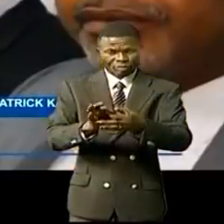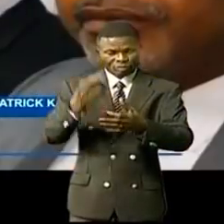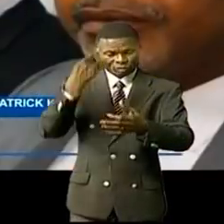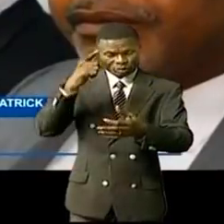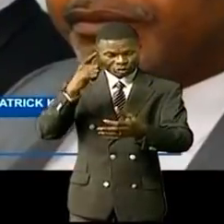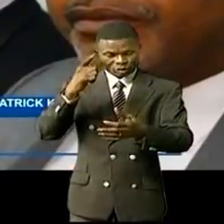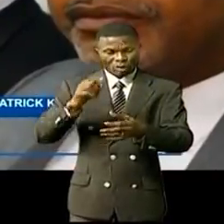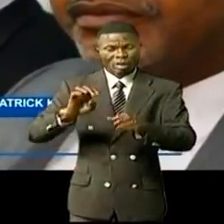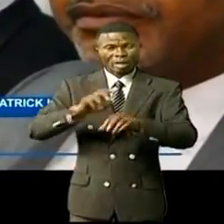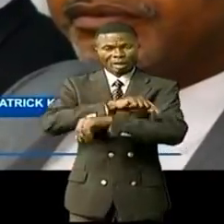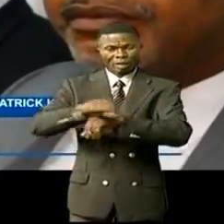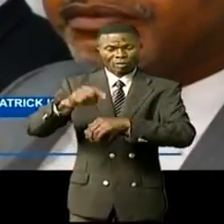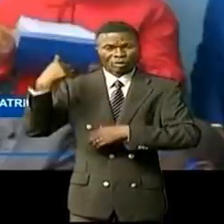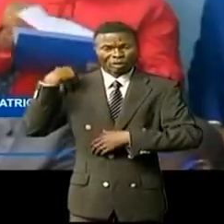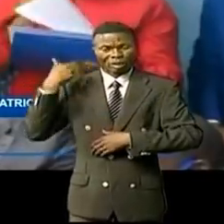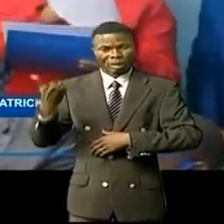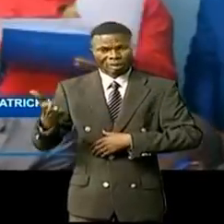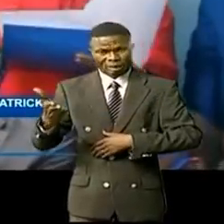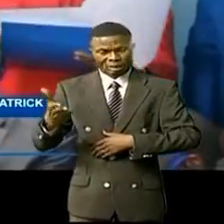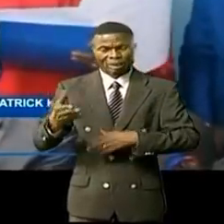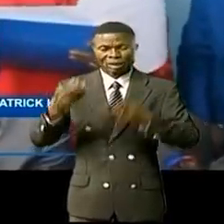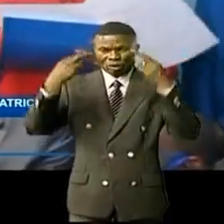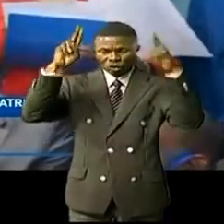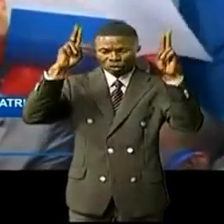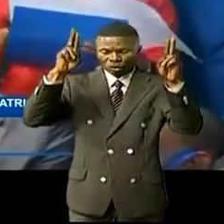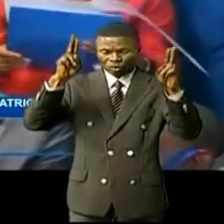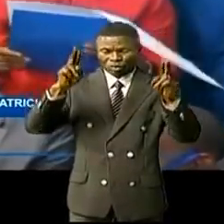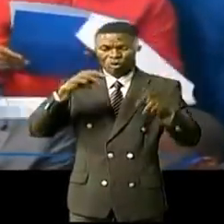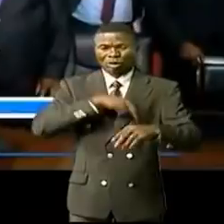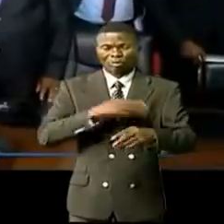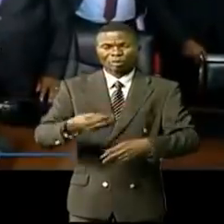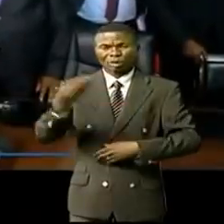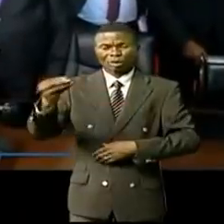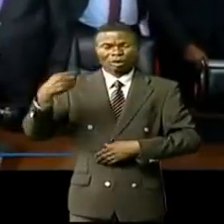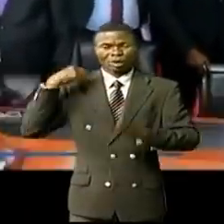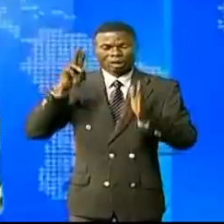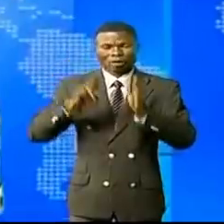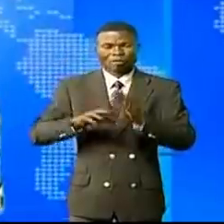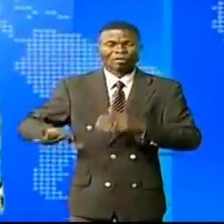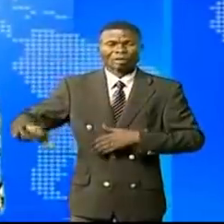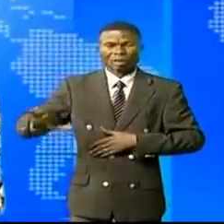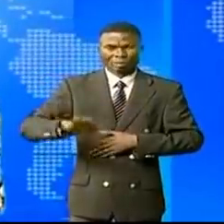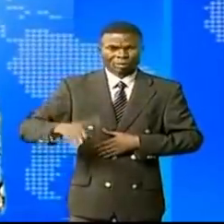cet établissement public atteigne les missions lui assignées par le gouvernement de la République.